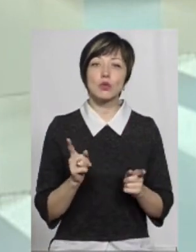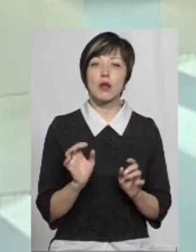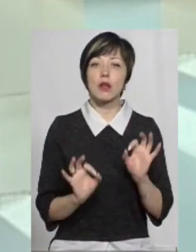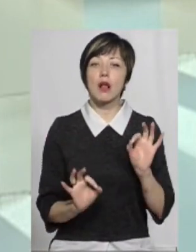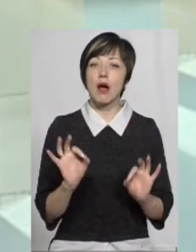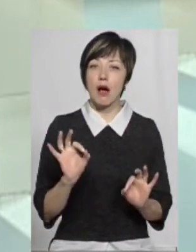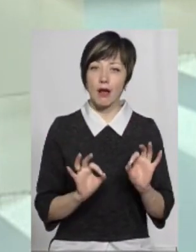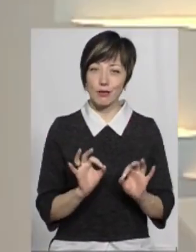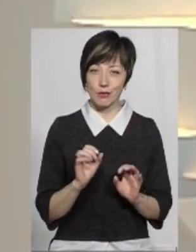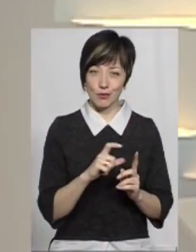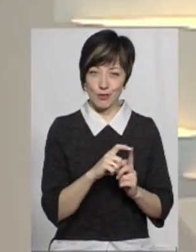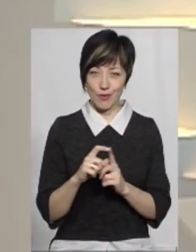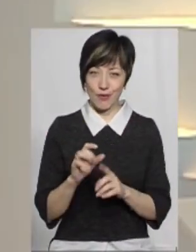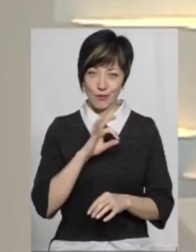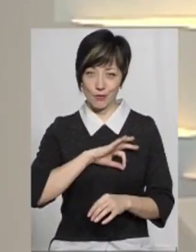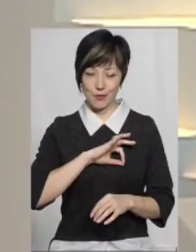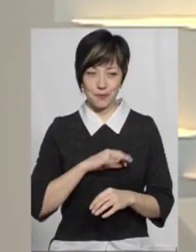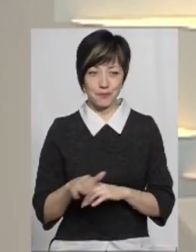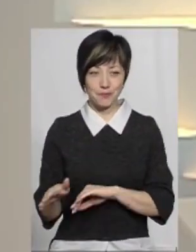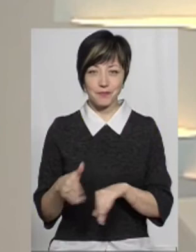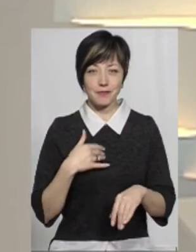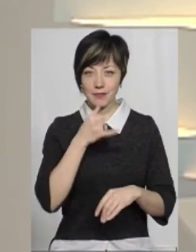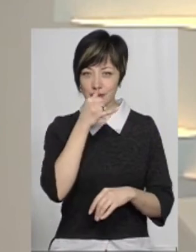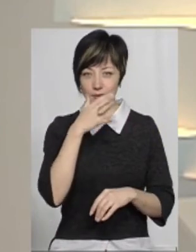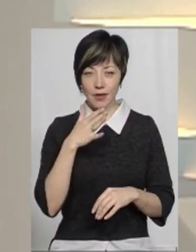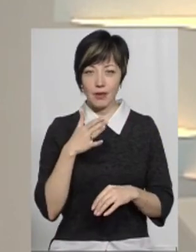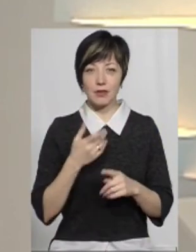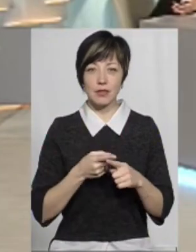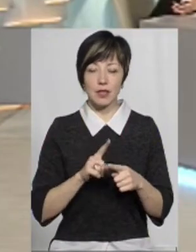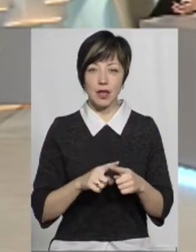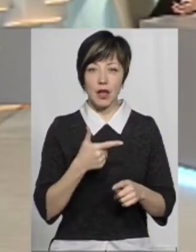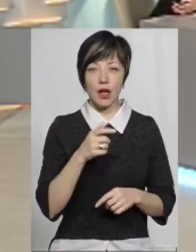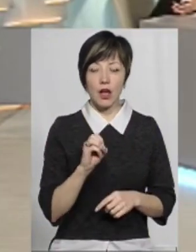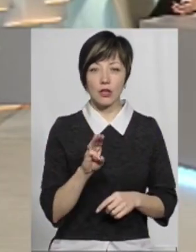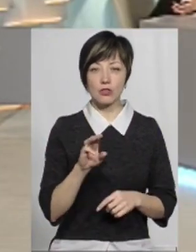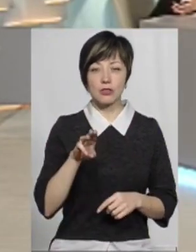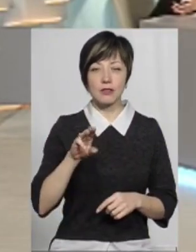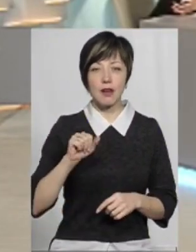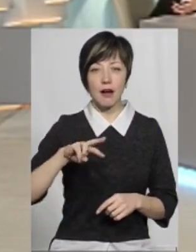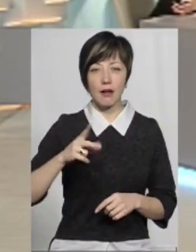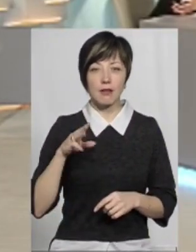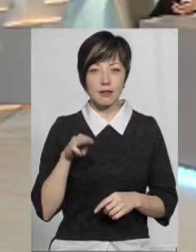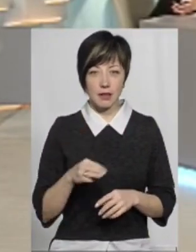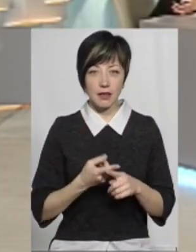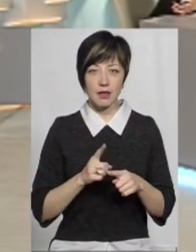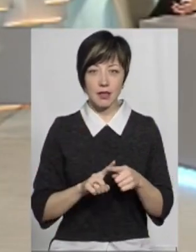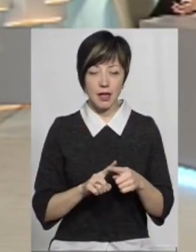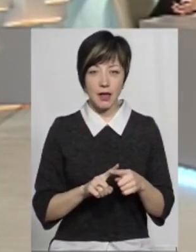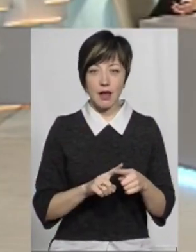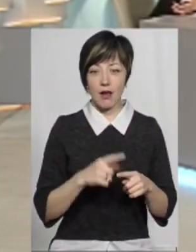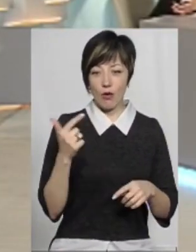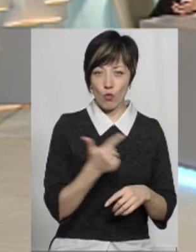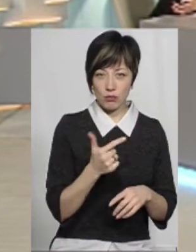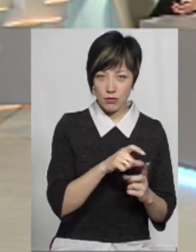м'яко зроблено. Пане Сергію. Я не можу відходити від ідеї гештальта. Гештальт приємлюваний як і мат, так і розвиток до